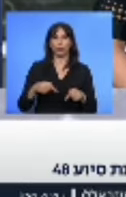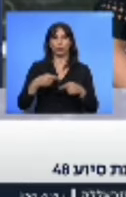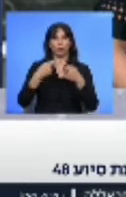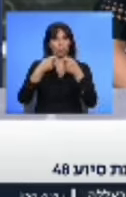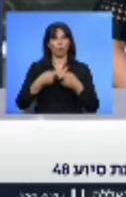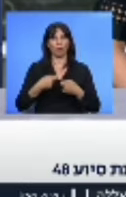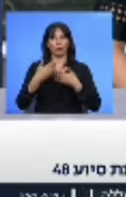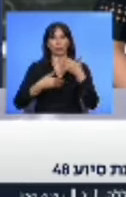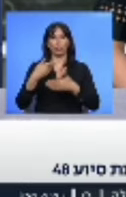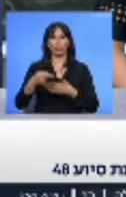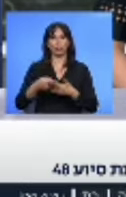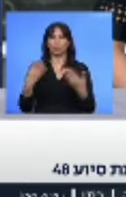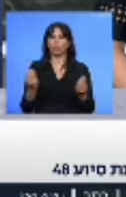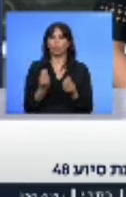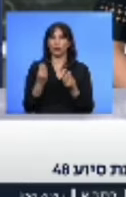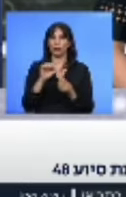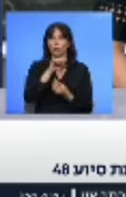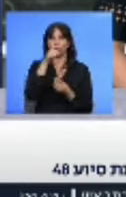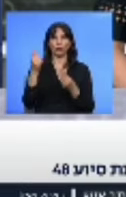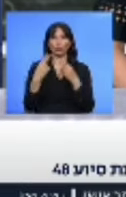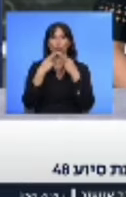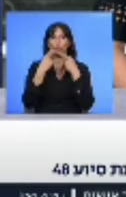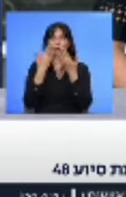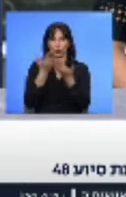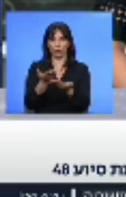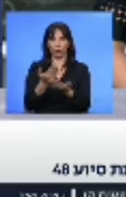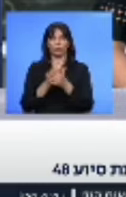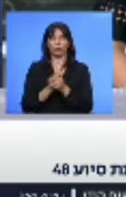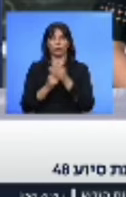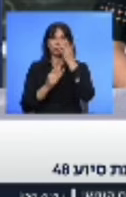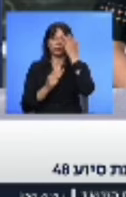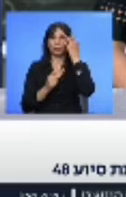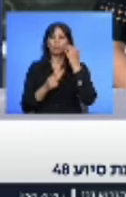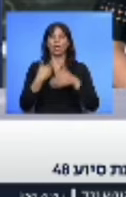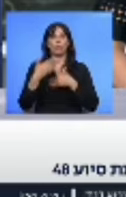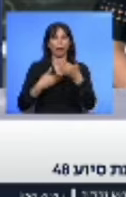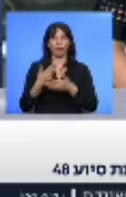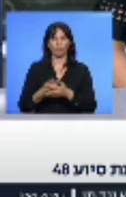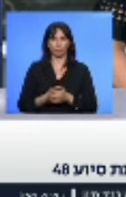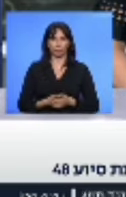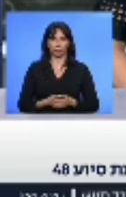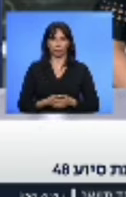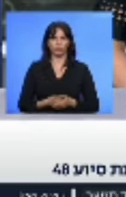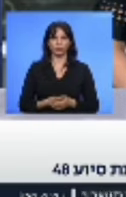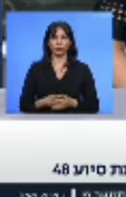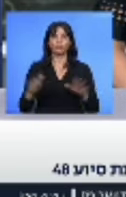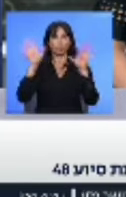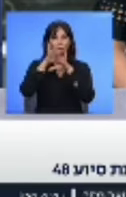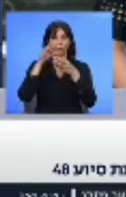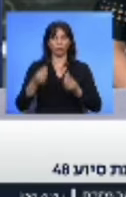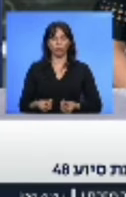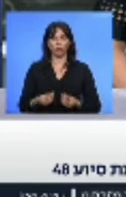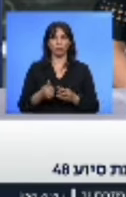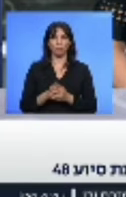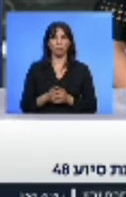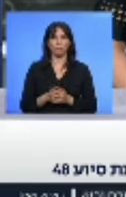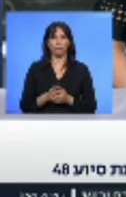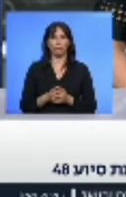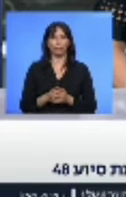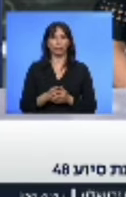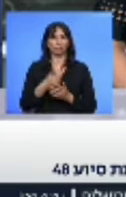וקודם כל התגובה שלך, לתגובה או התגובה שלך למהלך. כן. ערב טוב אלה, אכן הכתבה מצמררת